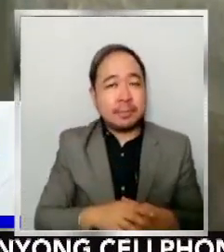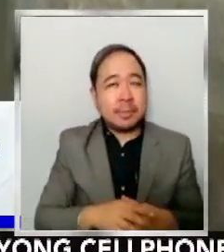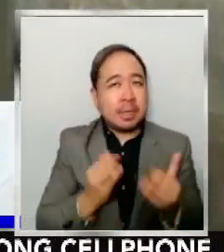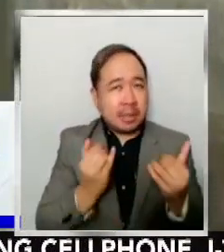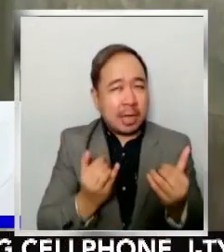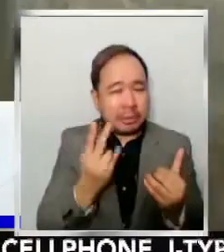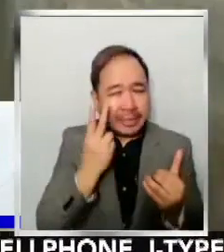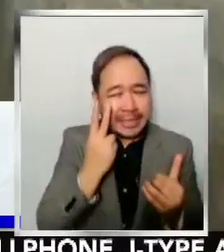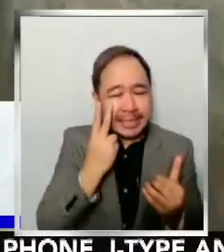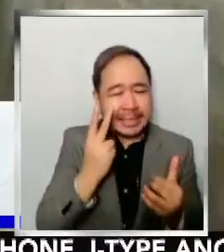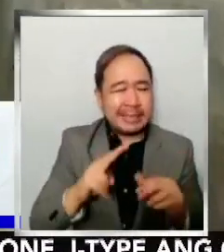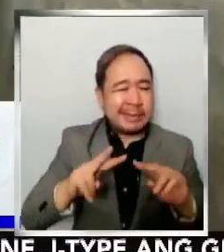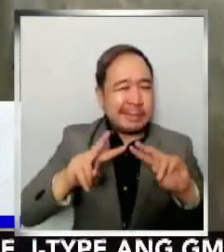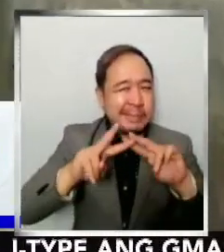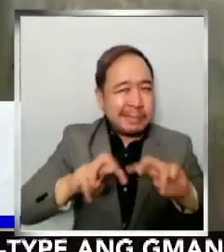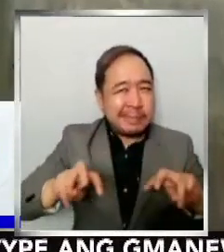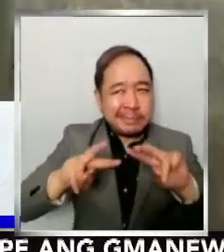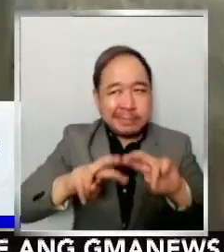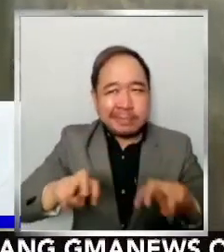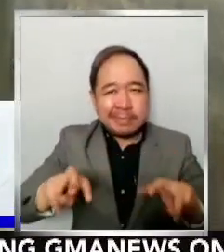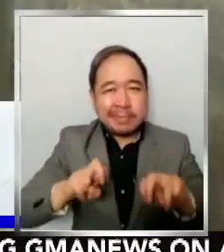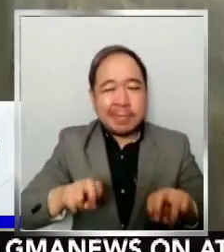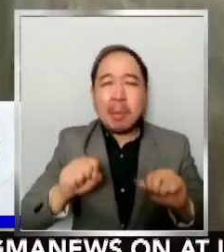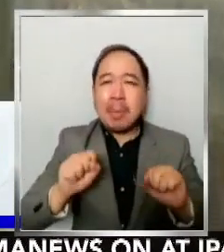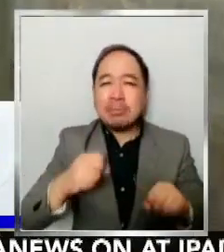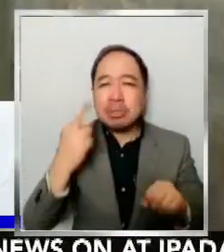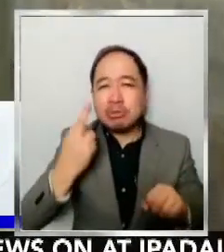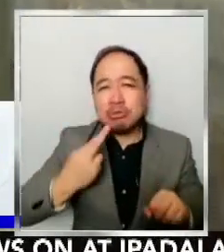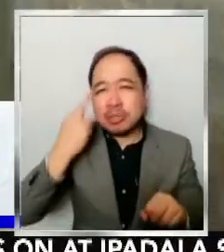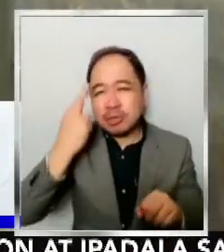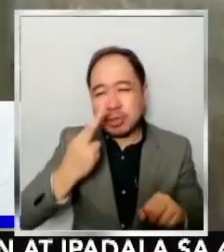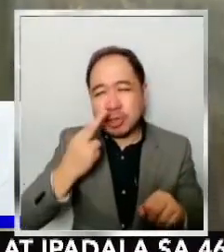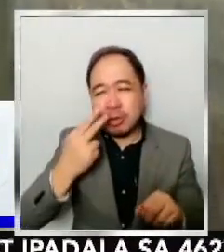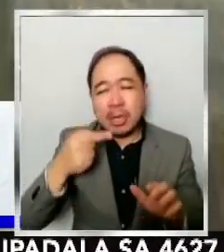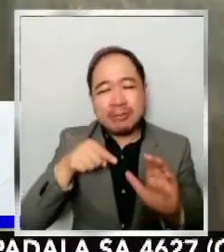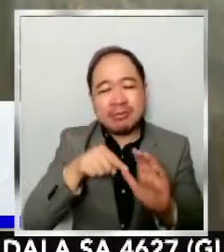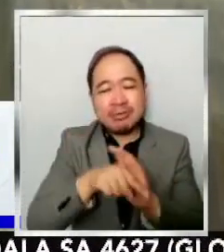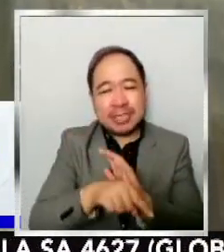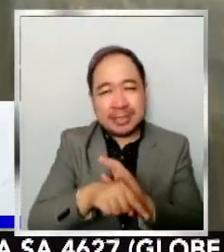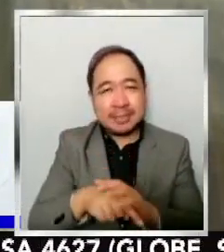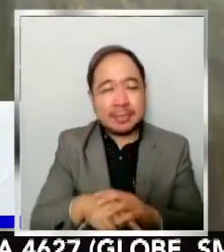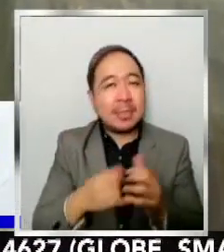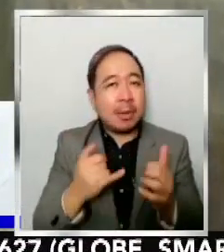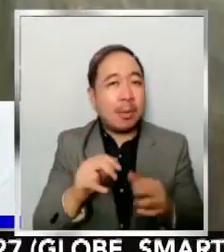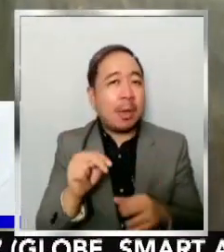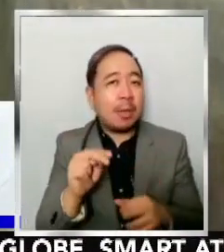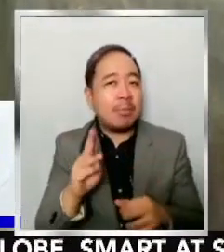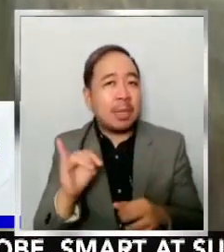posibleng anggulo sa krimen. Sinimulan na rin ng NBI ang kanilang imbestigasyon.